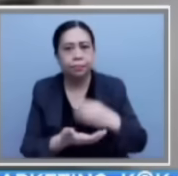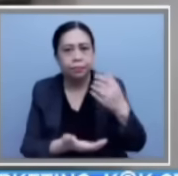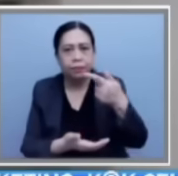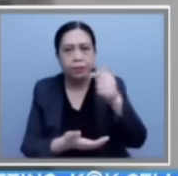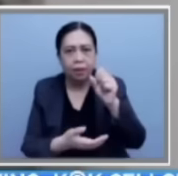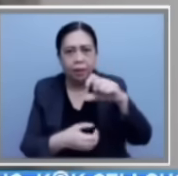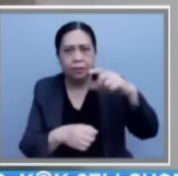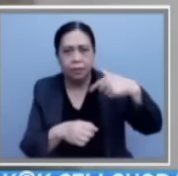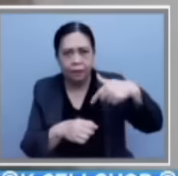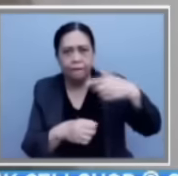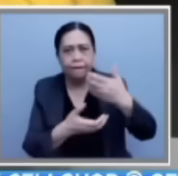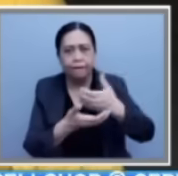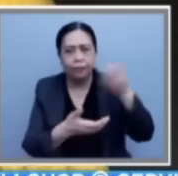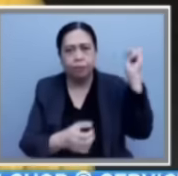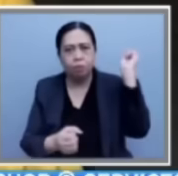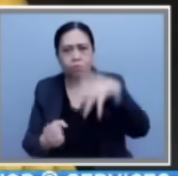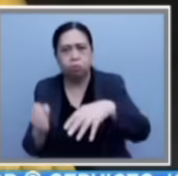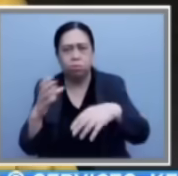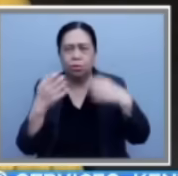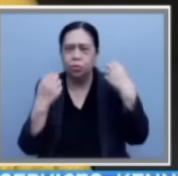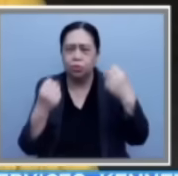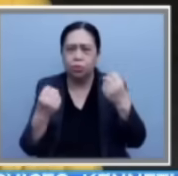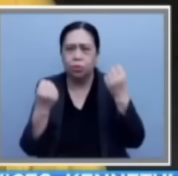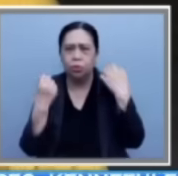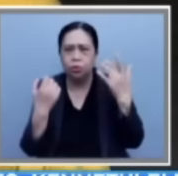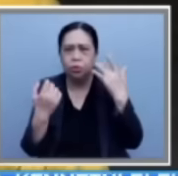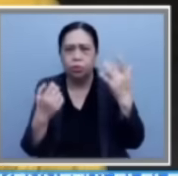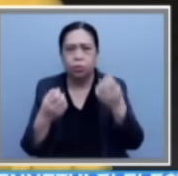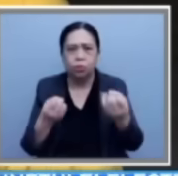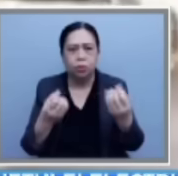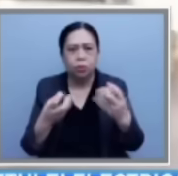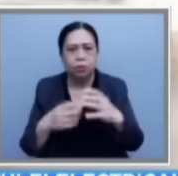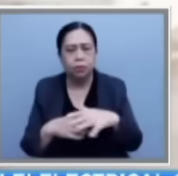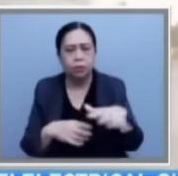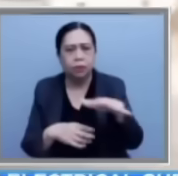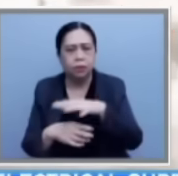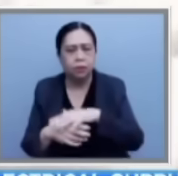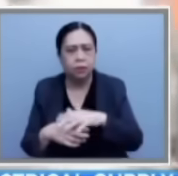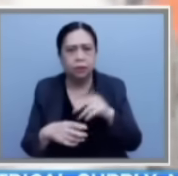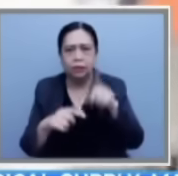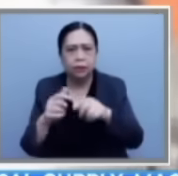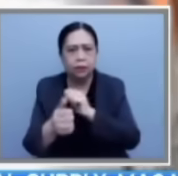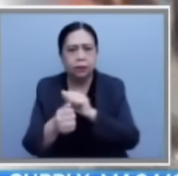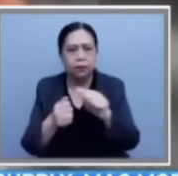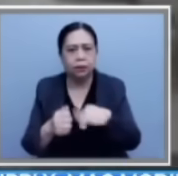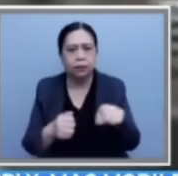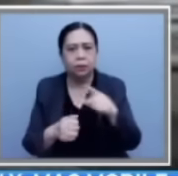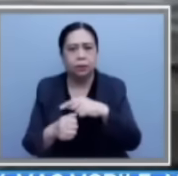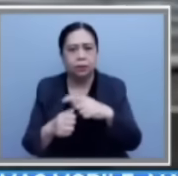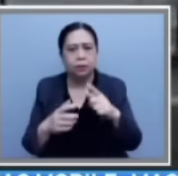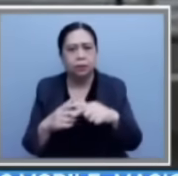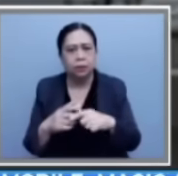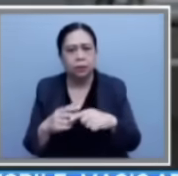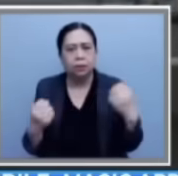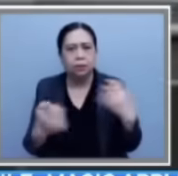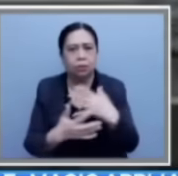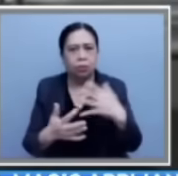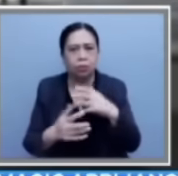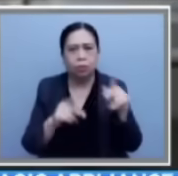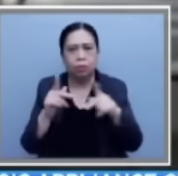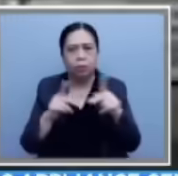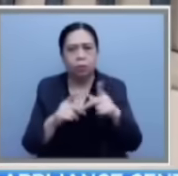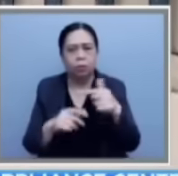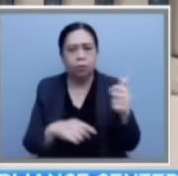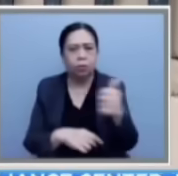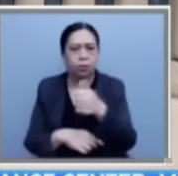naat na lakas Marami ng B diyan sa kalsada hindi na nga madaanan e nagdulot daw ito ng labis sa takot sa mga dumaraang motorista sa